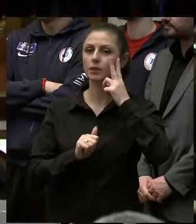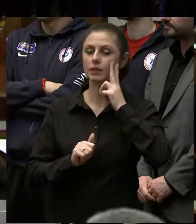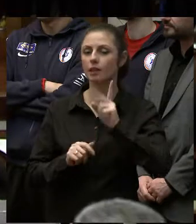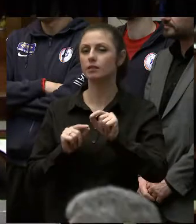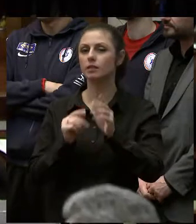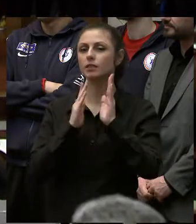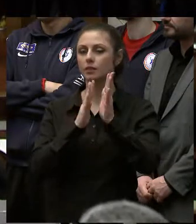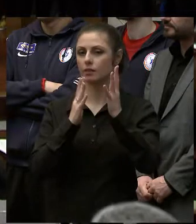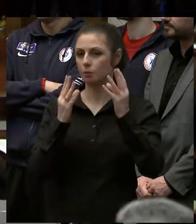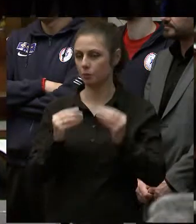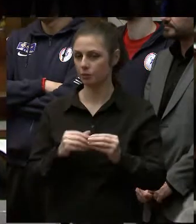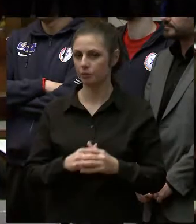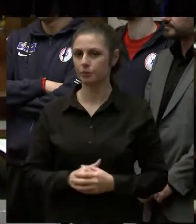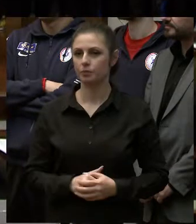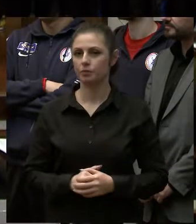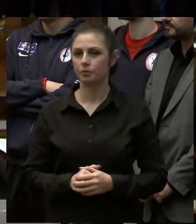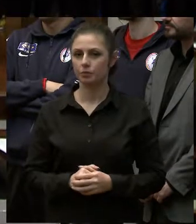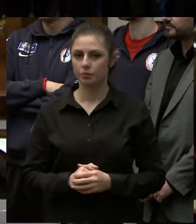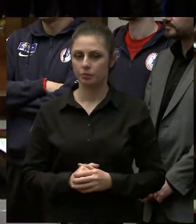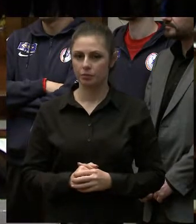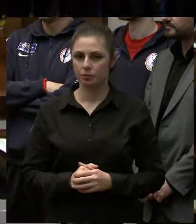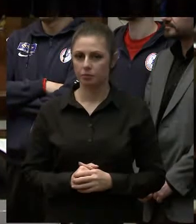zenginliğiyle devam ediyor.